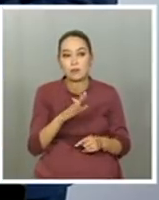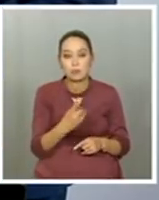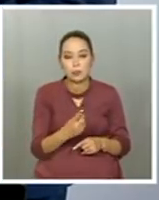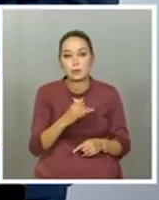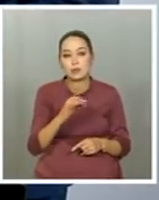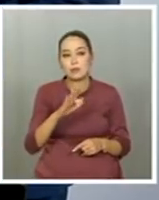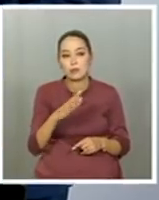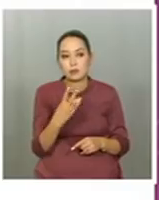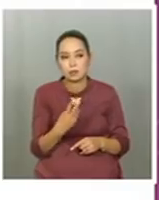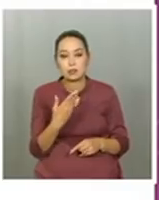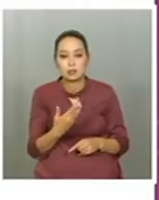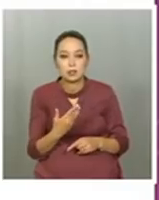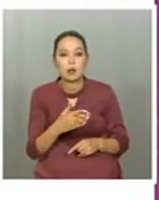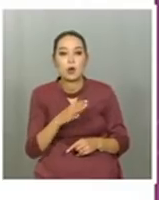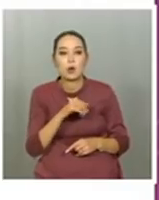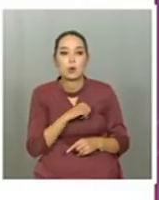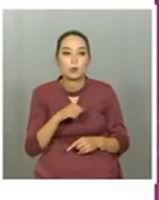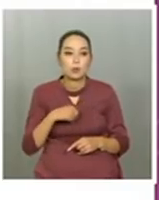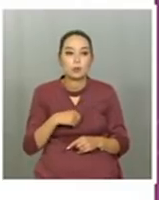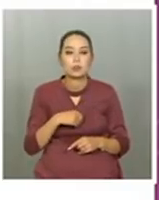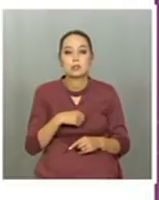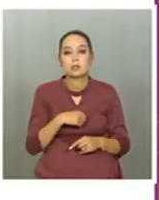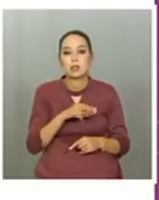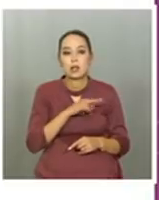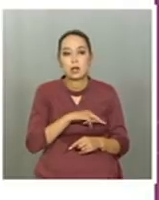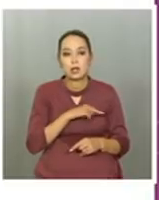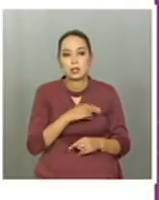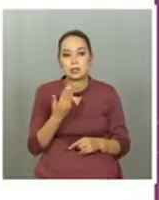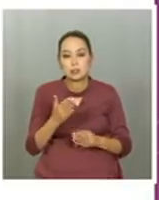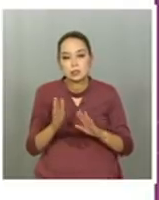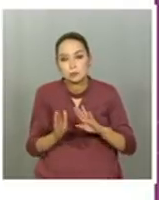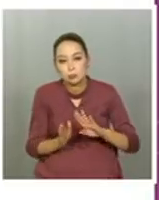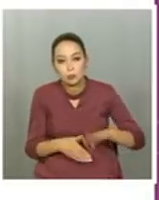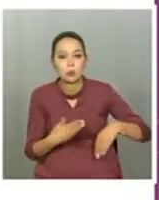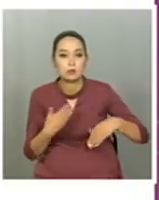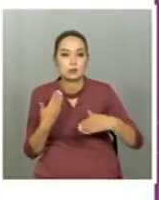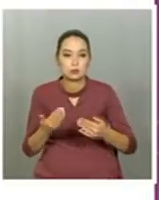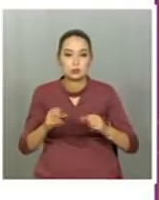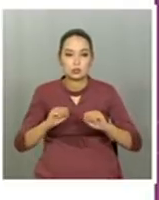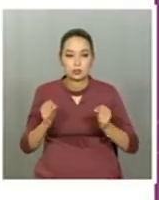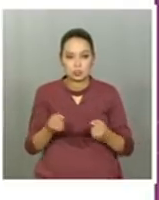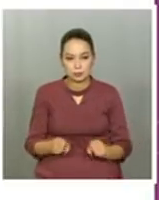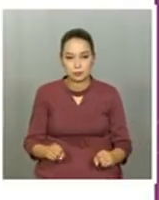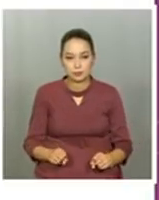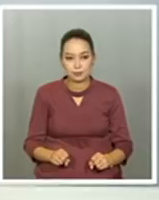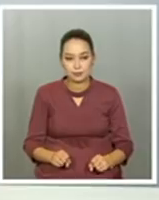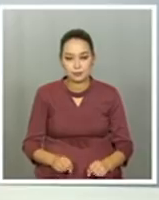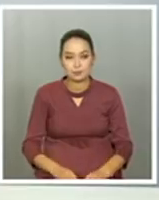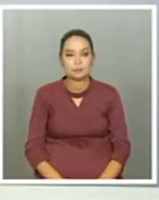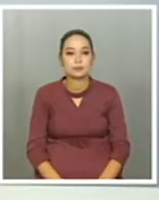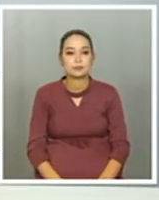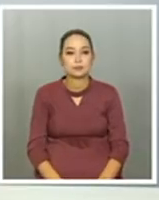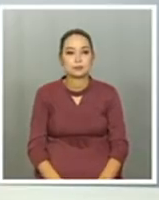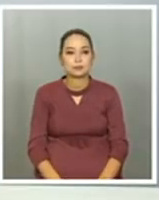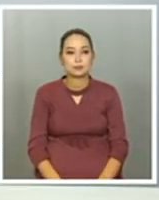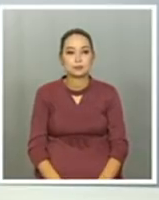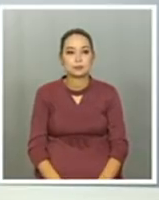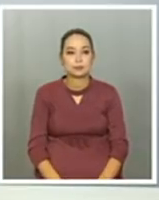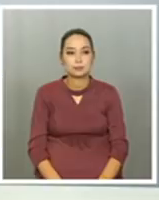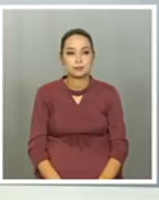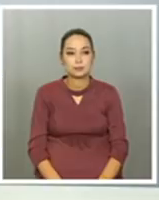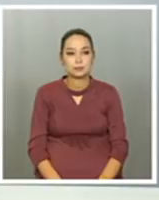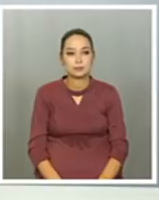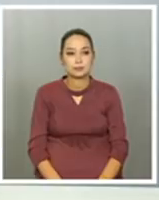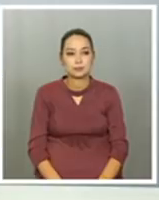В2 штрих бұл өзара әрекеттесуден кейінгі дене жылдамдықтары болып табылады. Енді